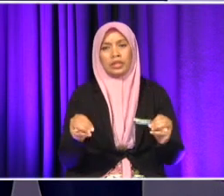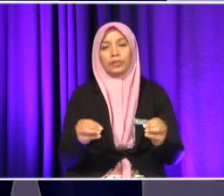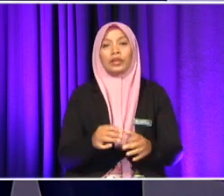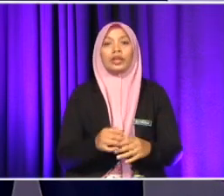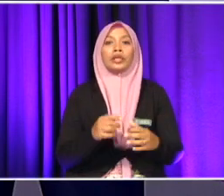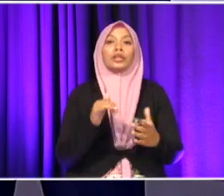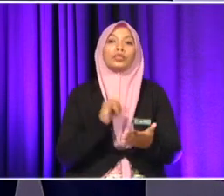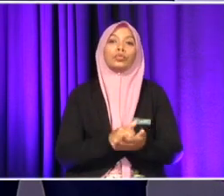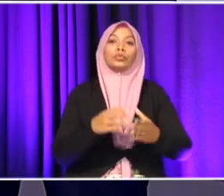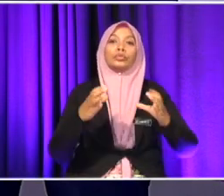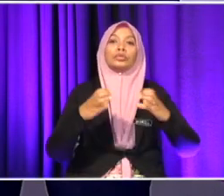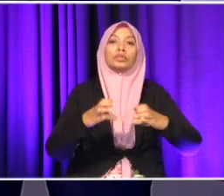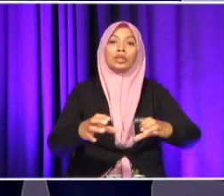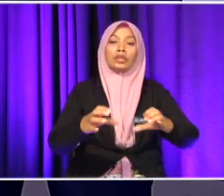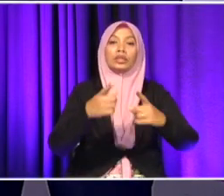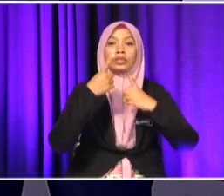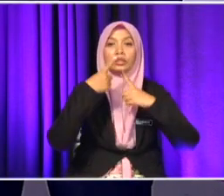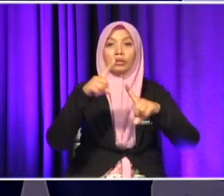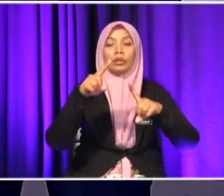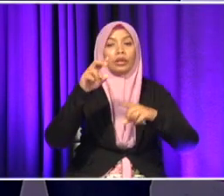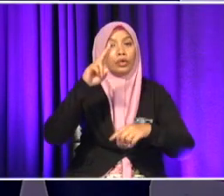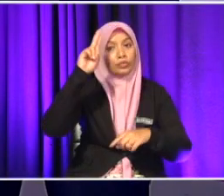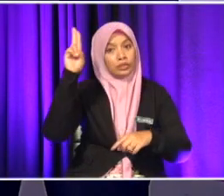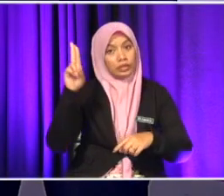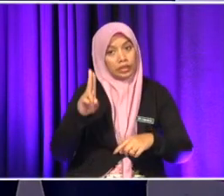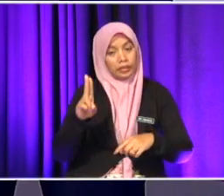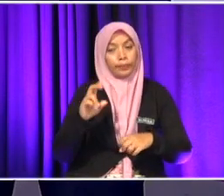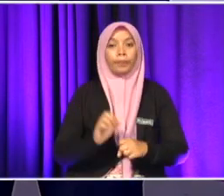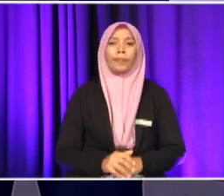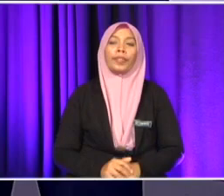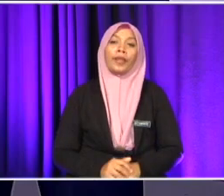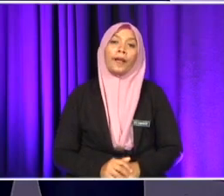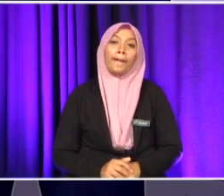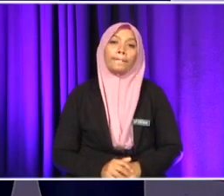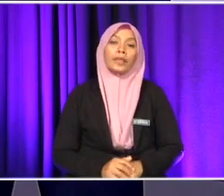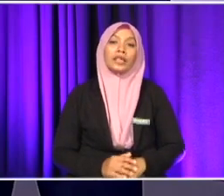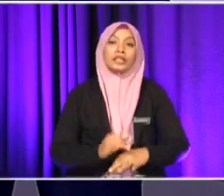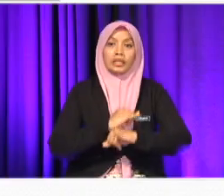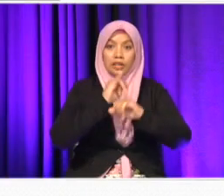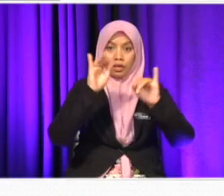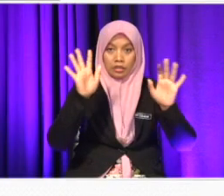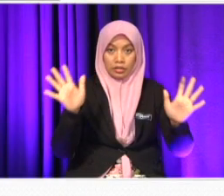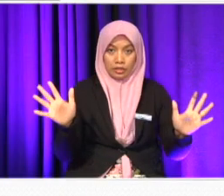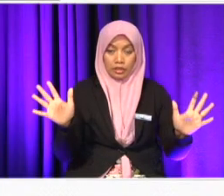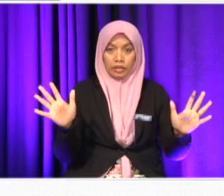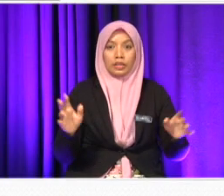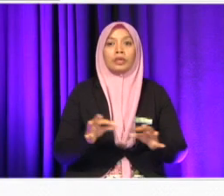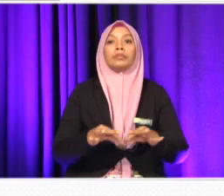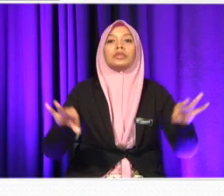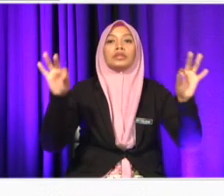untuk fungsi dan utama dalam perniagaan Jelaskan kepentingan pengeluaran